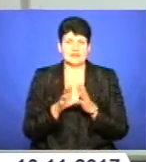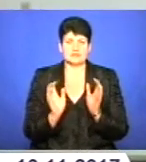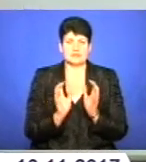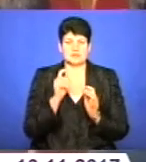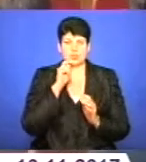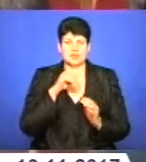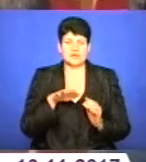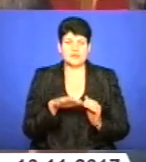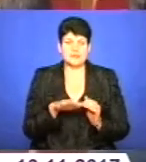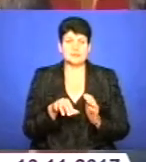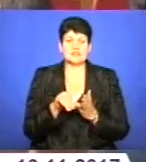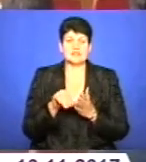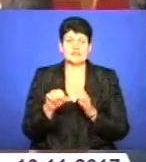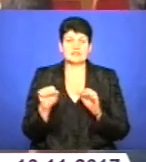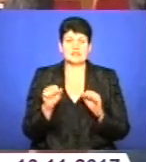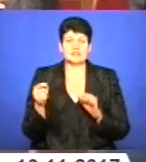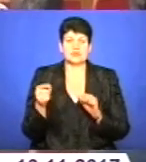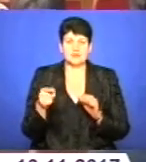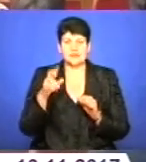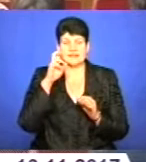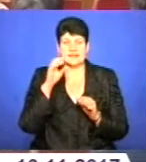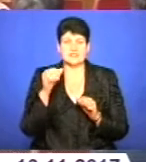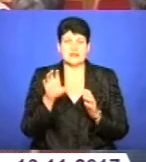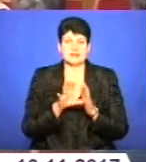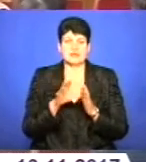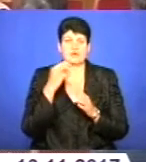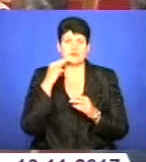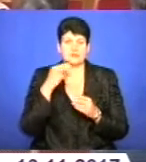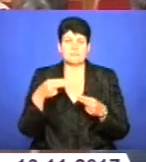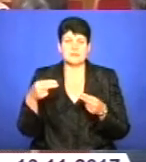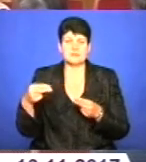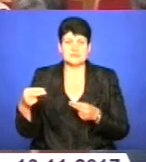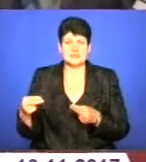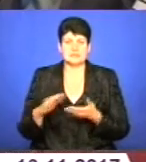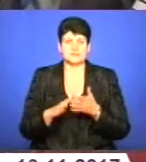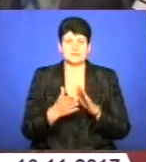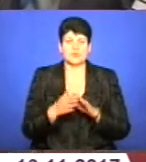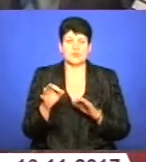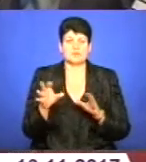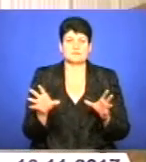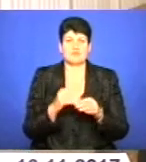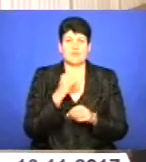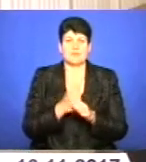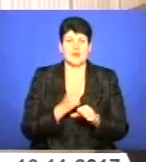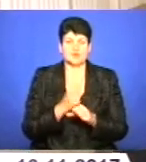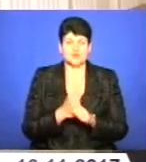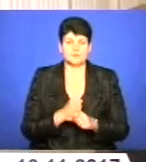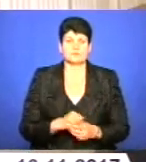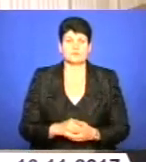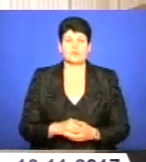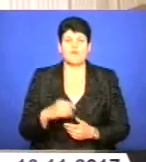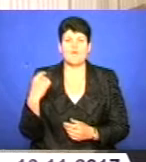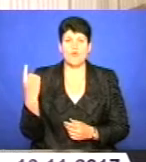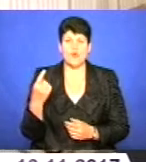України. Представники влади Тернополя та Держенергоефективності підписали меморандум про співпрацю. В області вже